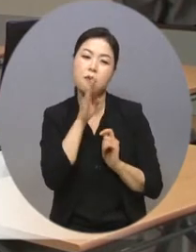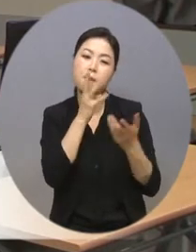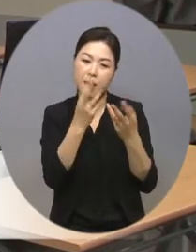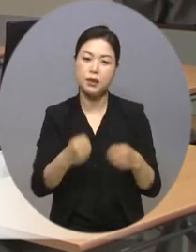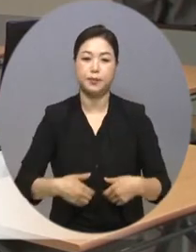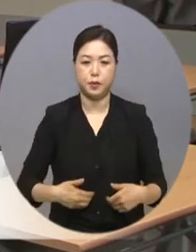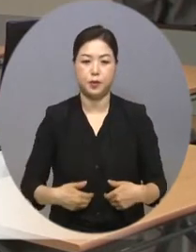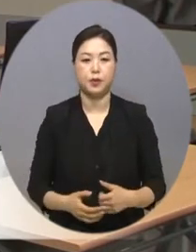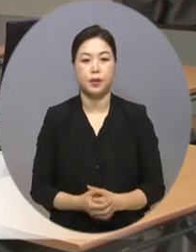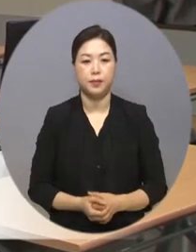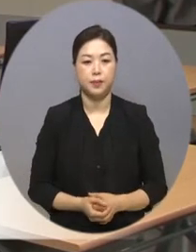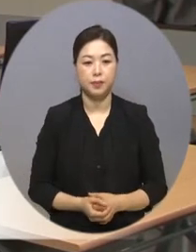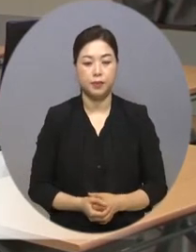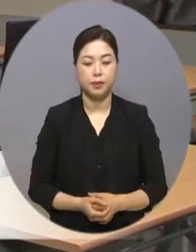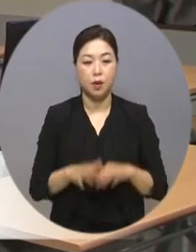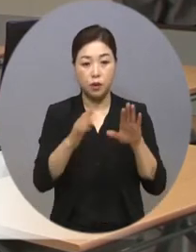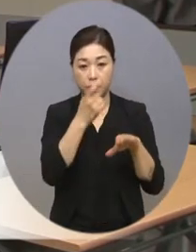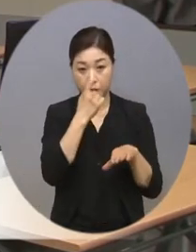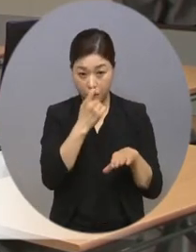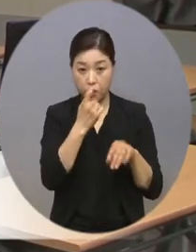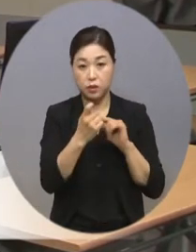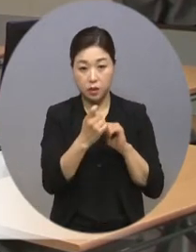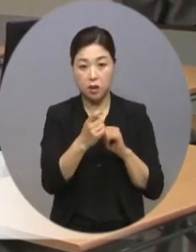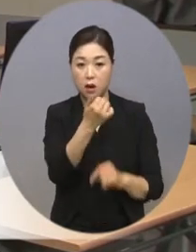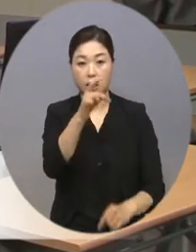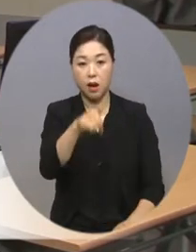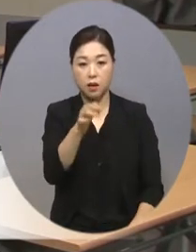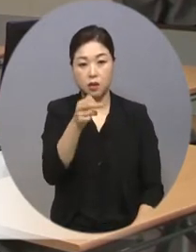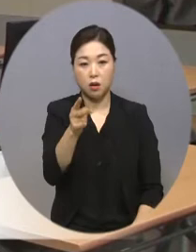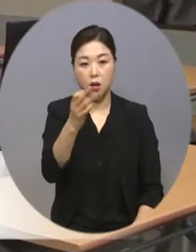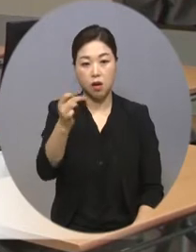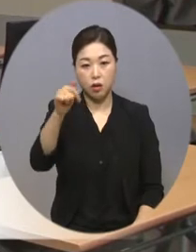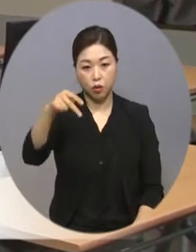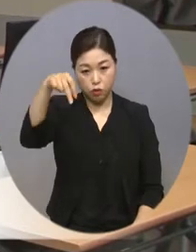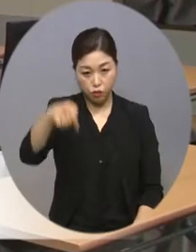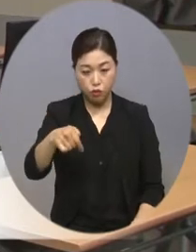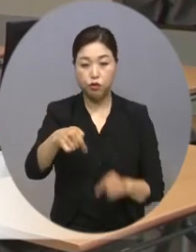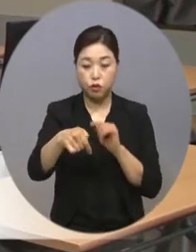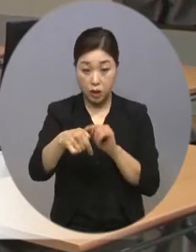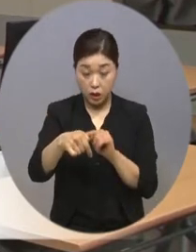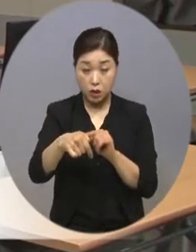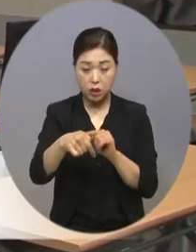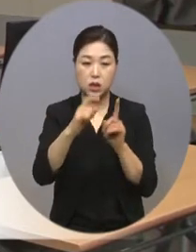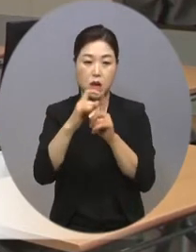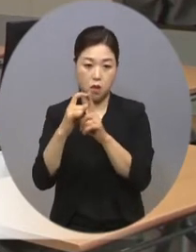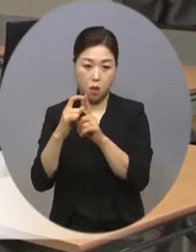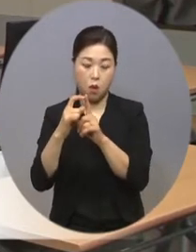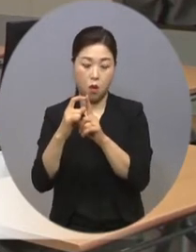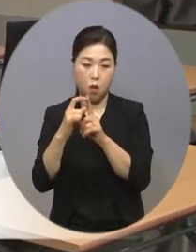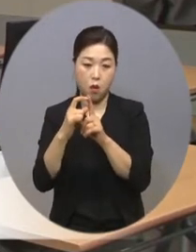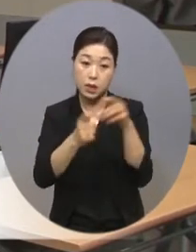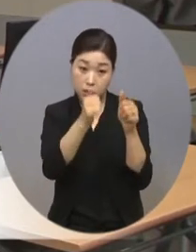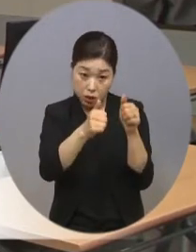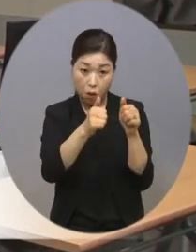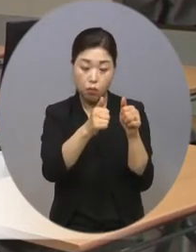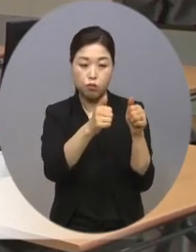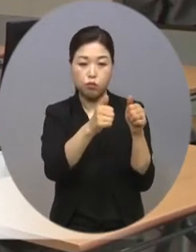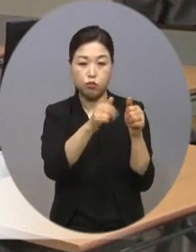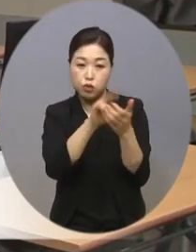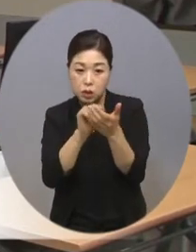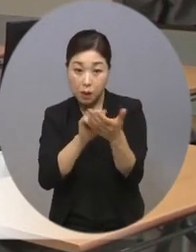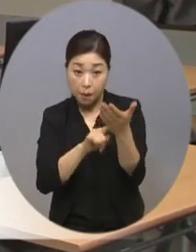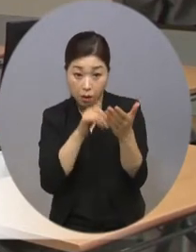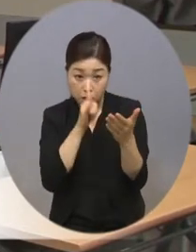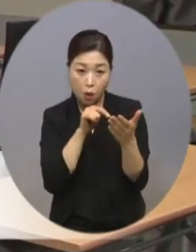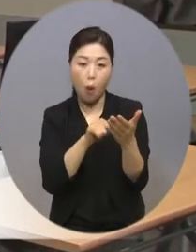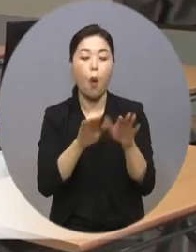많은 것 같아요. 오늘 배운 것 중에서 오늘 아마 문제 중에서도 하여 역수라는 게 있는데 그